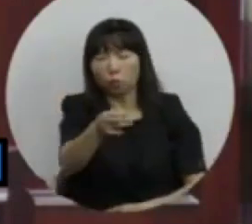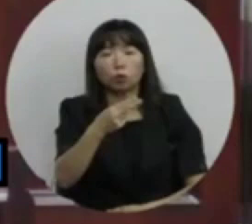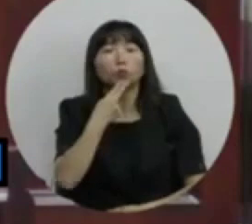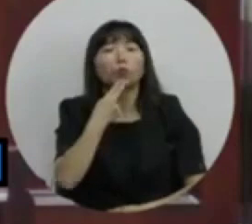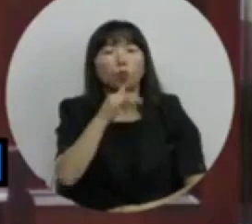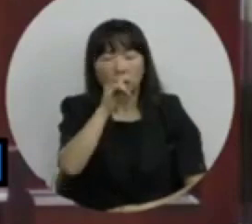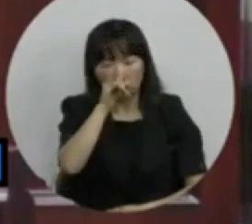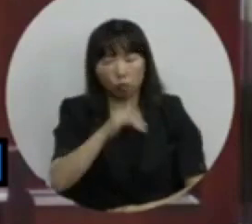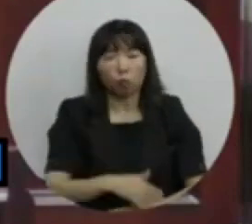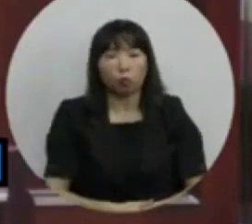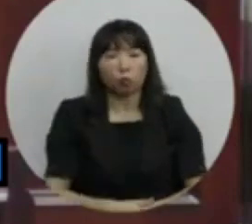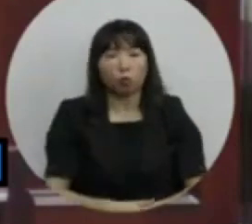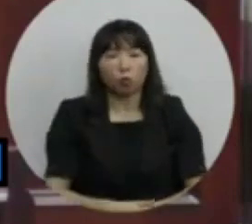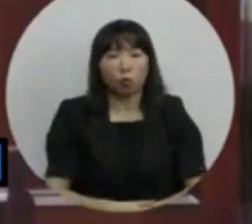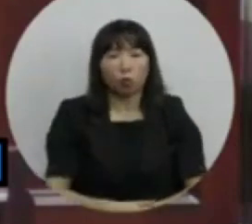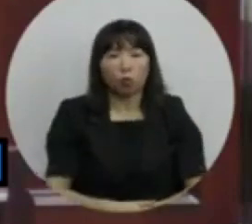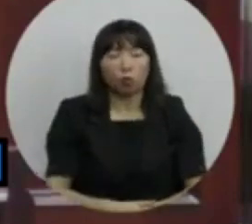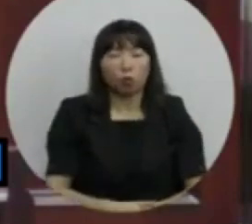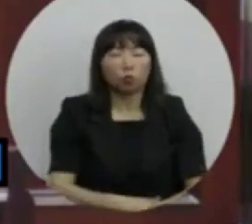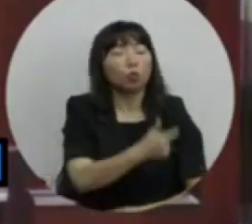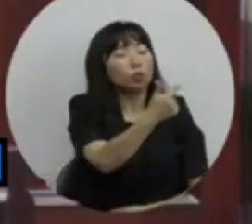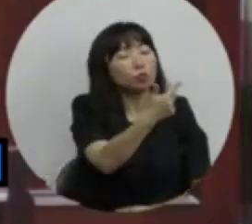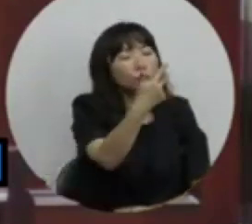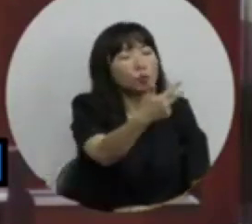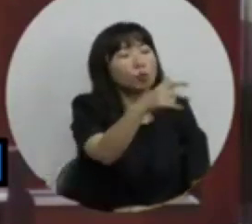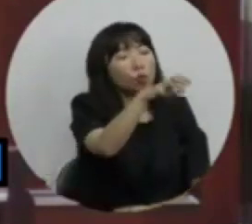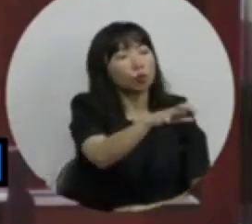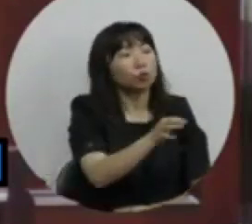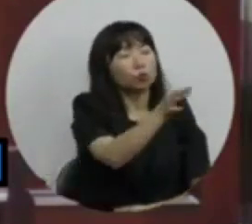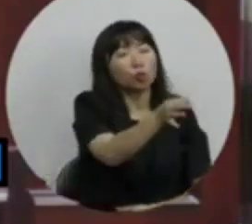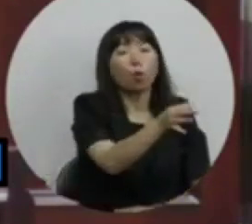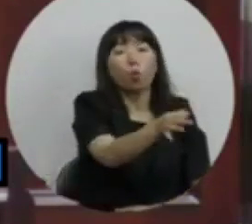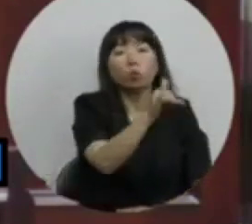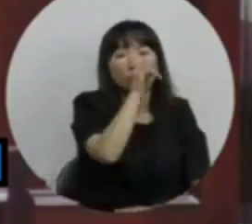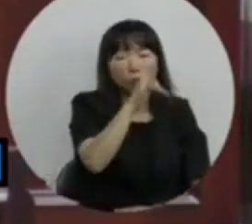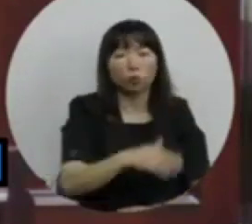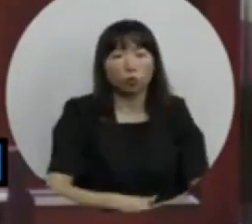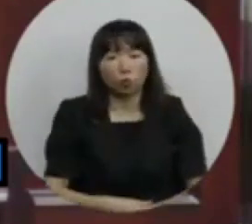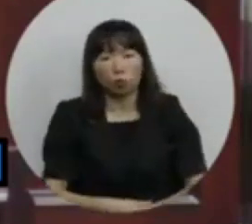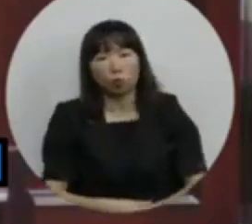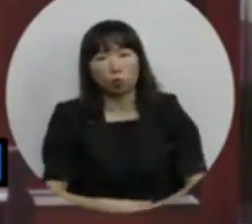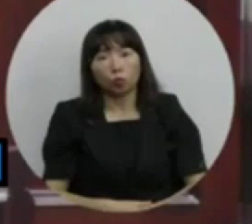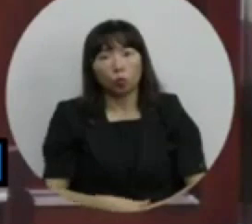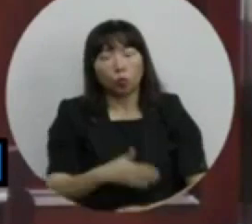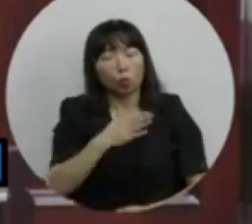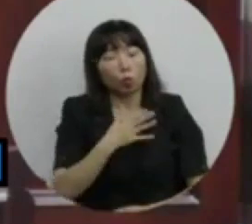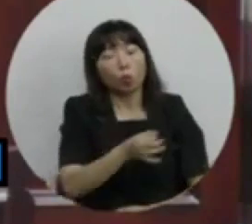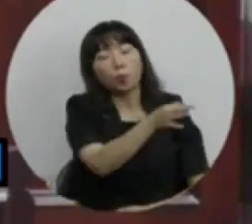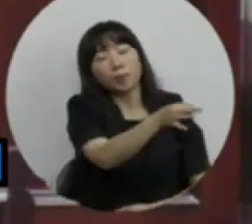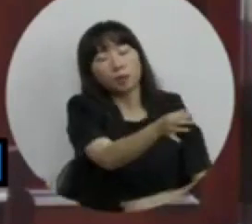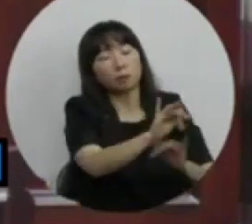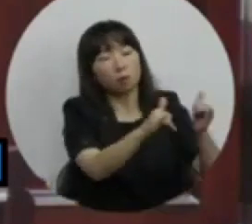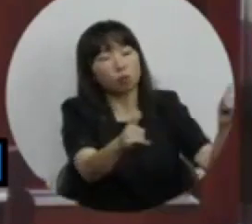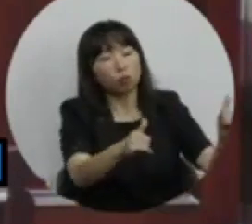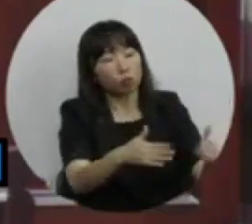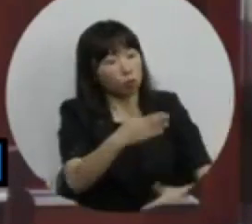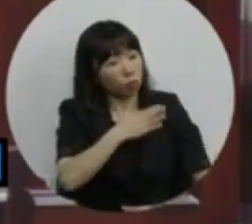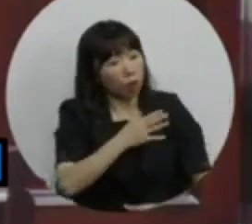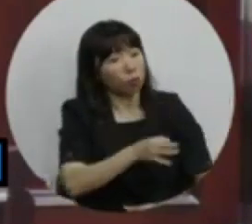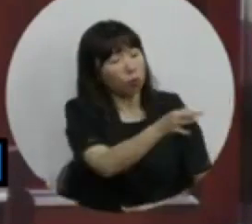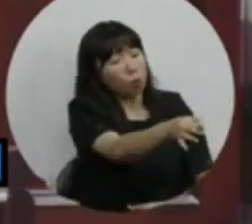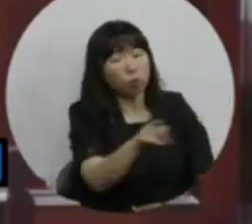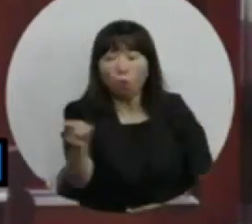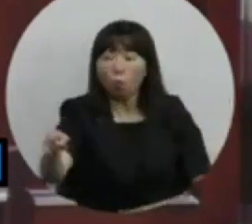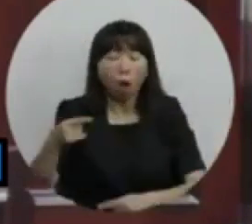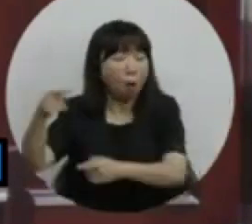또 여섯 개가 일곱 개는 돈을 냅니다. 그 돈을 내는 사람들이 저한테 항의를 합니다. 왜 누구는 받고 누구는